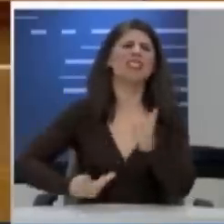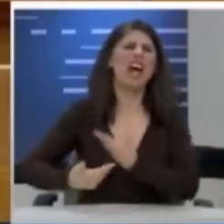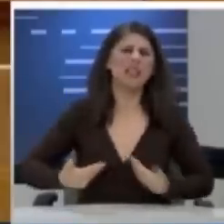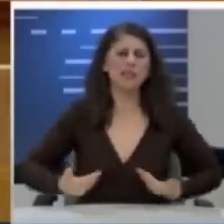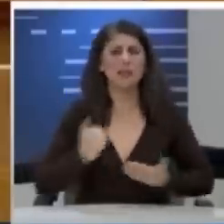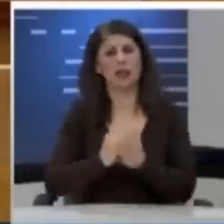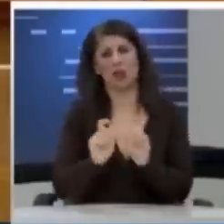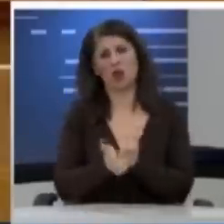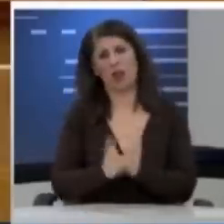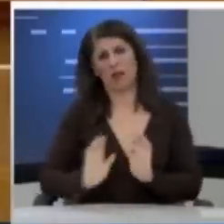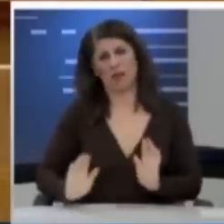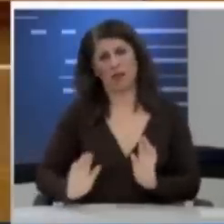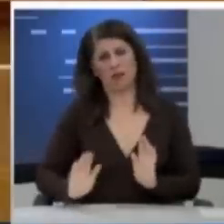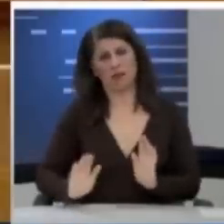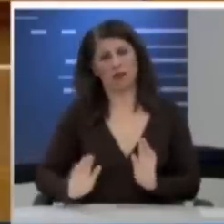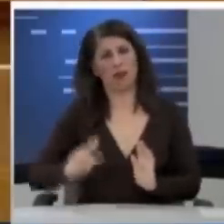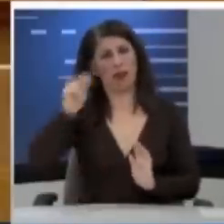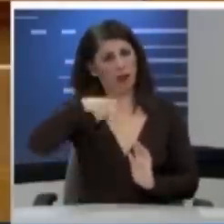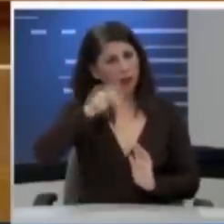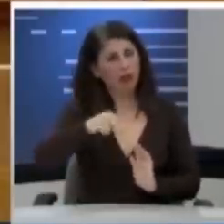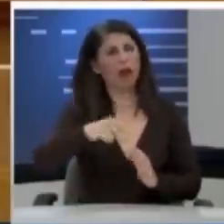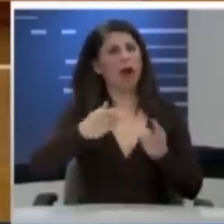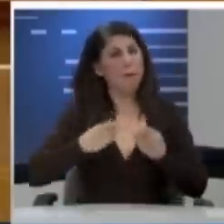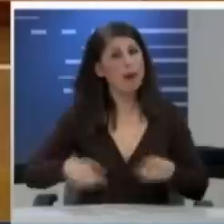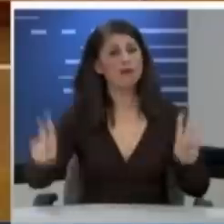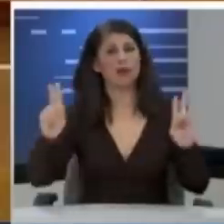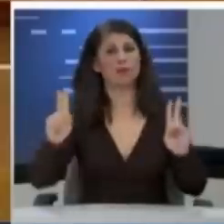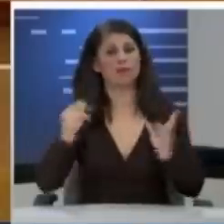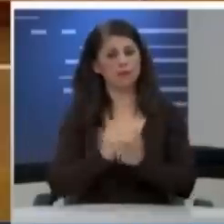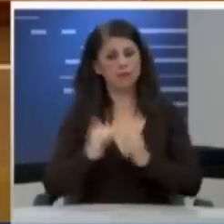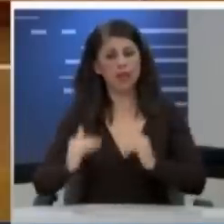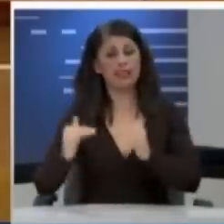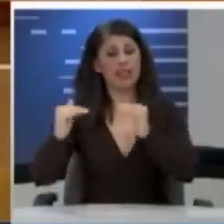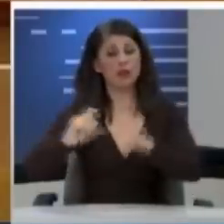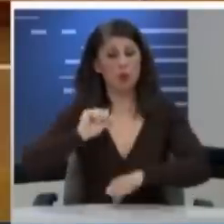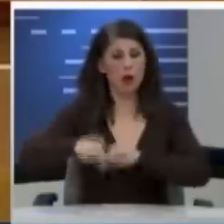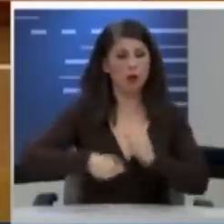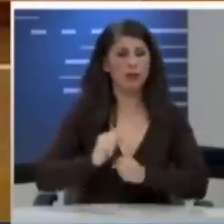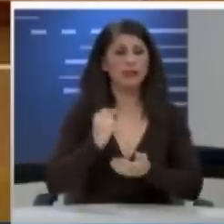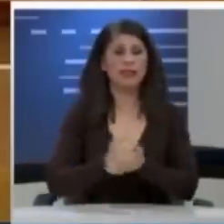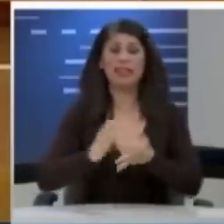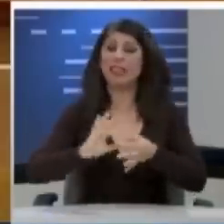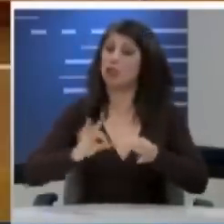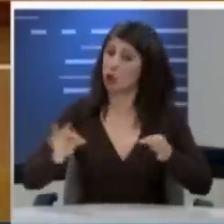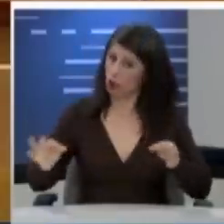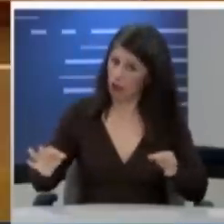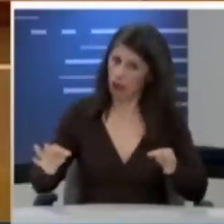τους. Καπηλευόμενος τους απελευθερωτικούς και ταξικούς αγώνες και την ιστορία